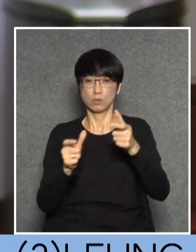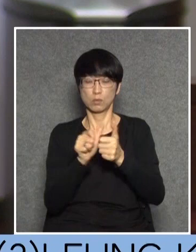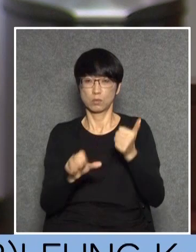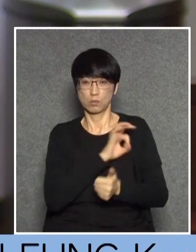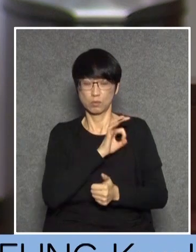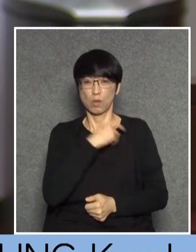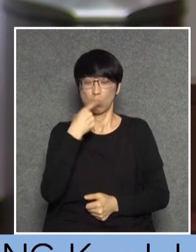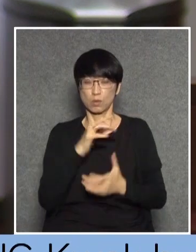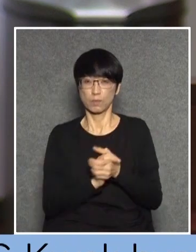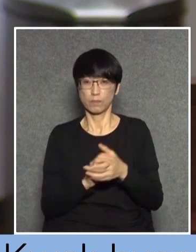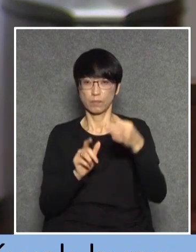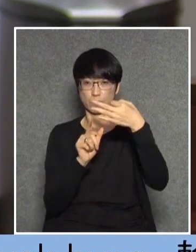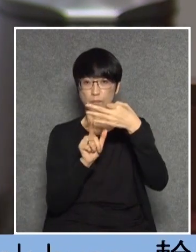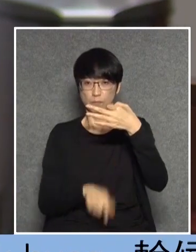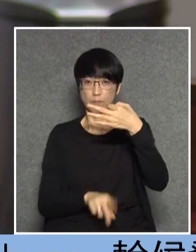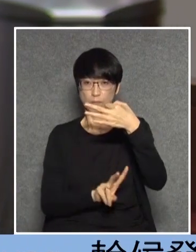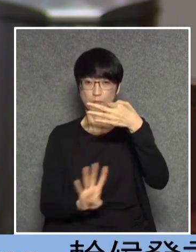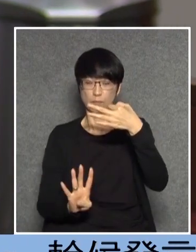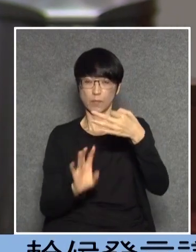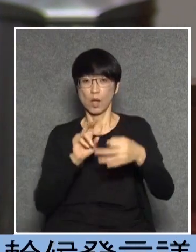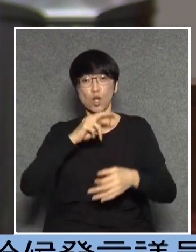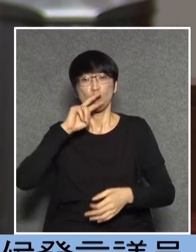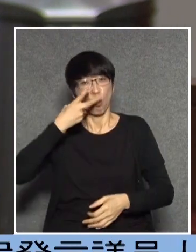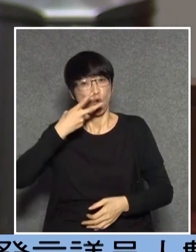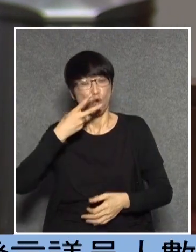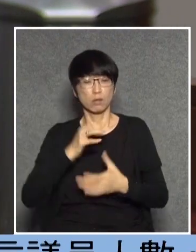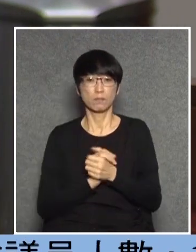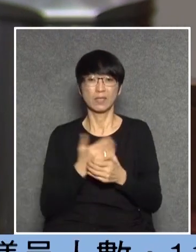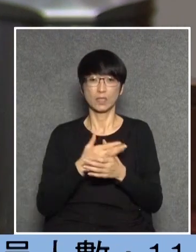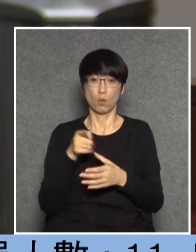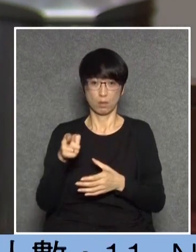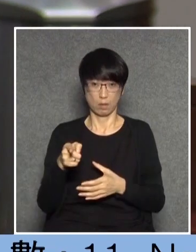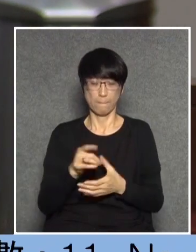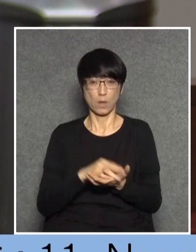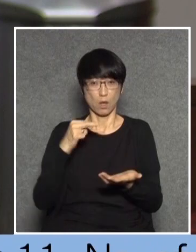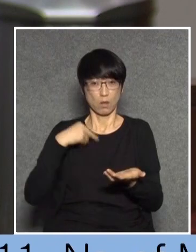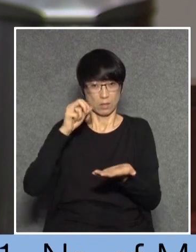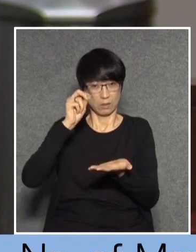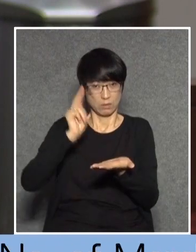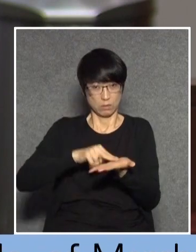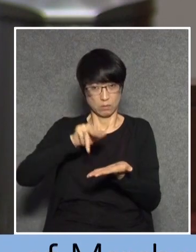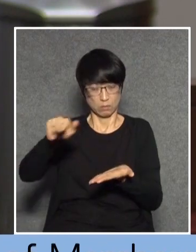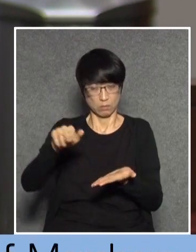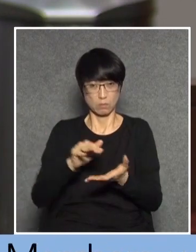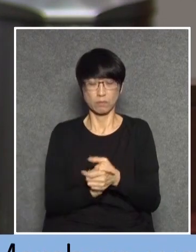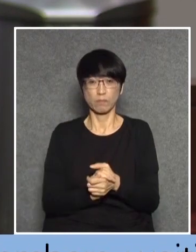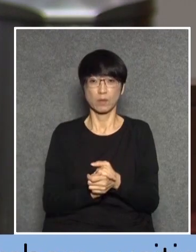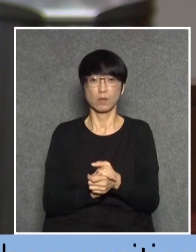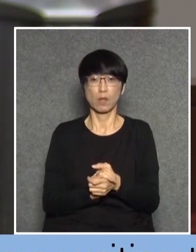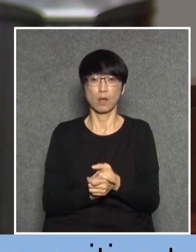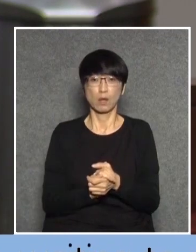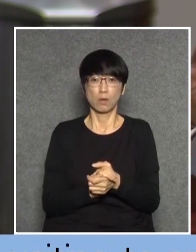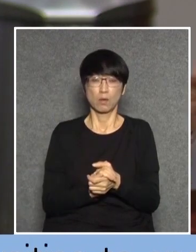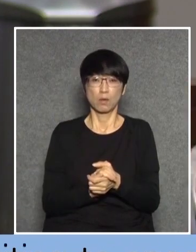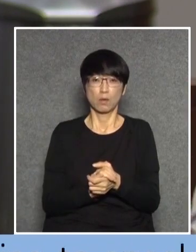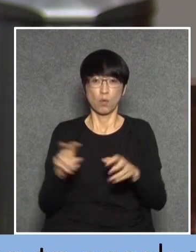講的，去到3月24日就改口，就是因為這樣，我就寫了封信給帳委會，